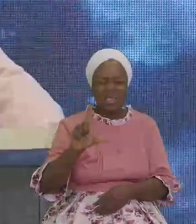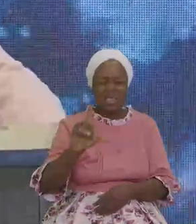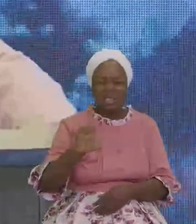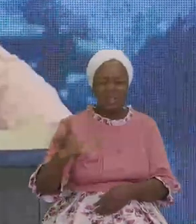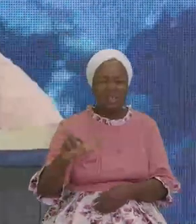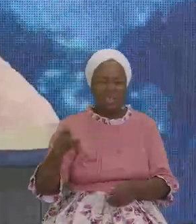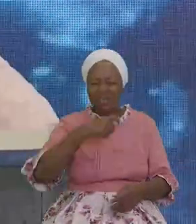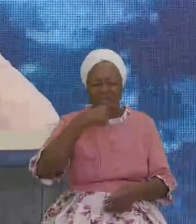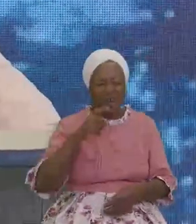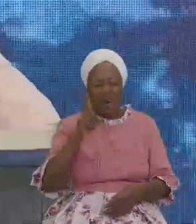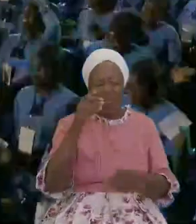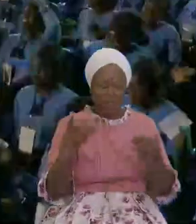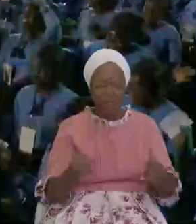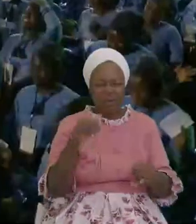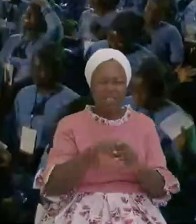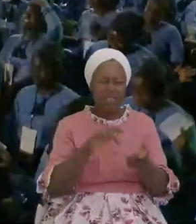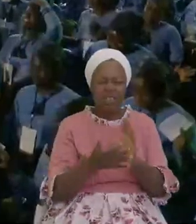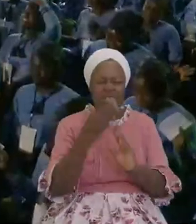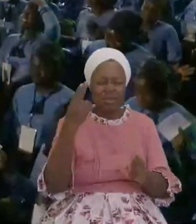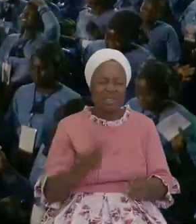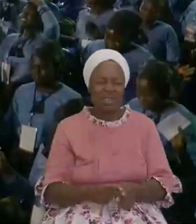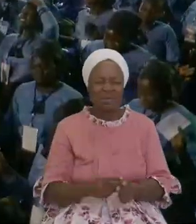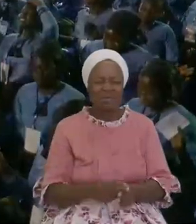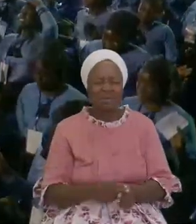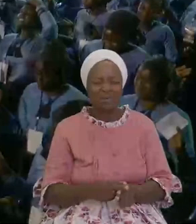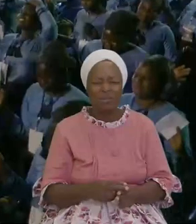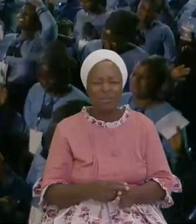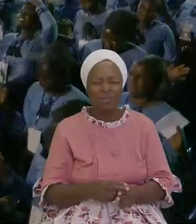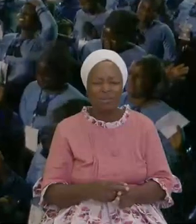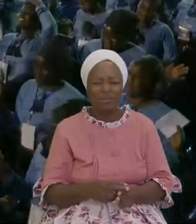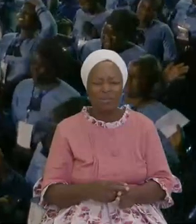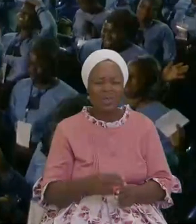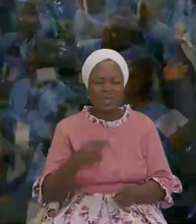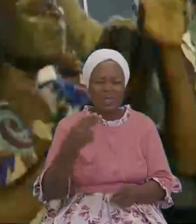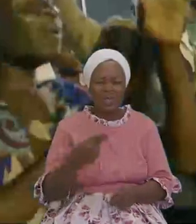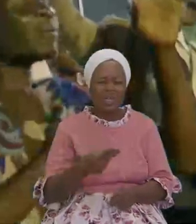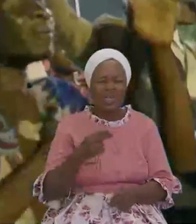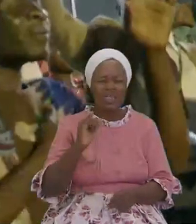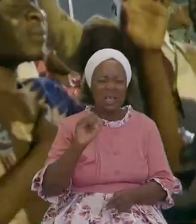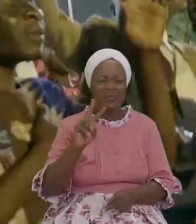Toutes ces cellules cancéreuses, desséchées maintenant au nom de Jésus.